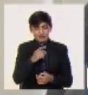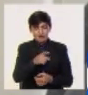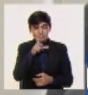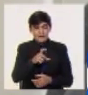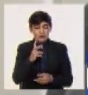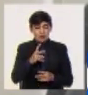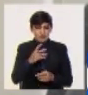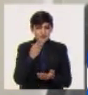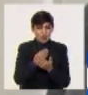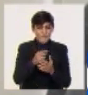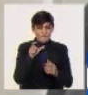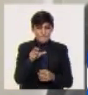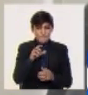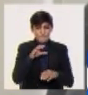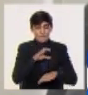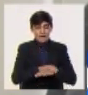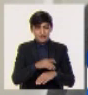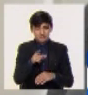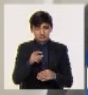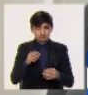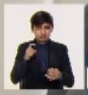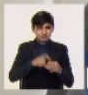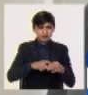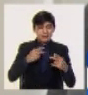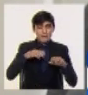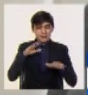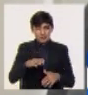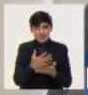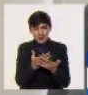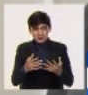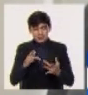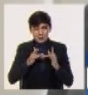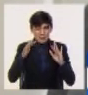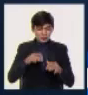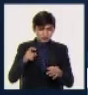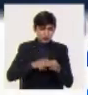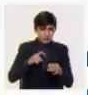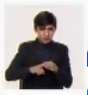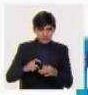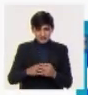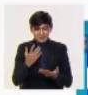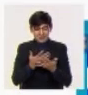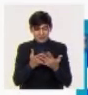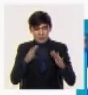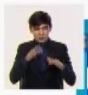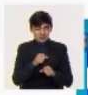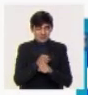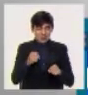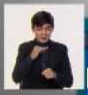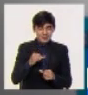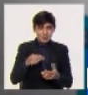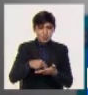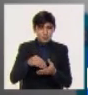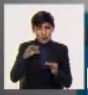также проверить привязку своих банковских карт к различного рода мобильным приложениям. Прежде чем совершать покупки